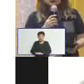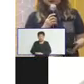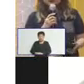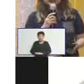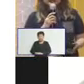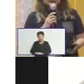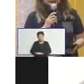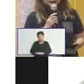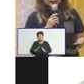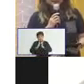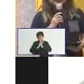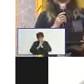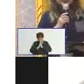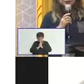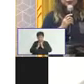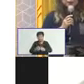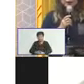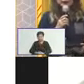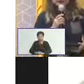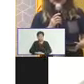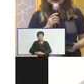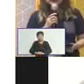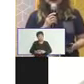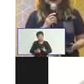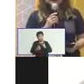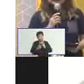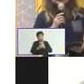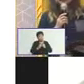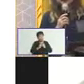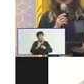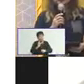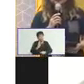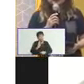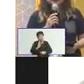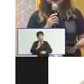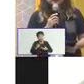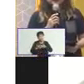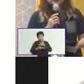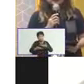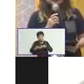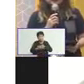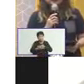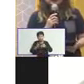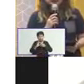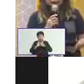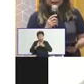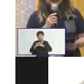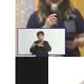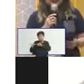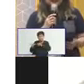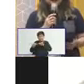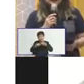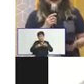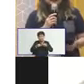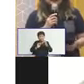สวัสดีค่ะมาพบกันอีกครั้งนะคะเสวนาเกี่ยวกับเรื่องผู้ลี้ภัยในประเทศไทยค